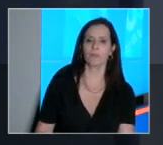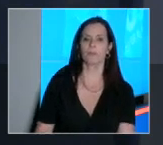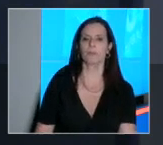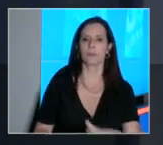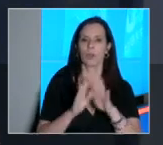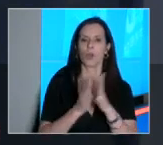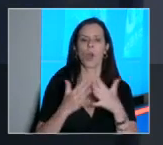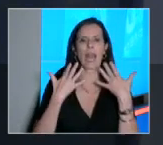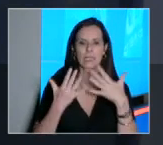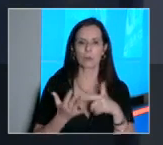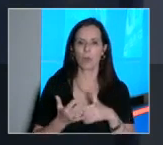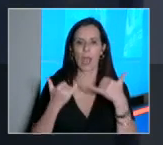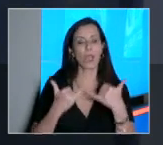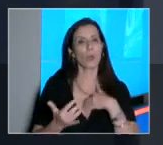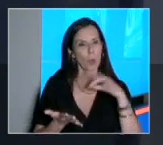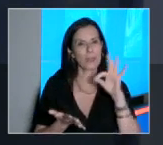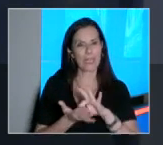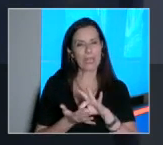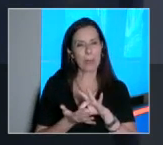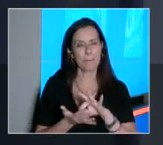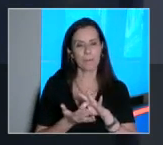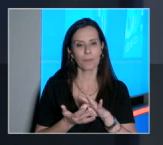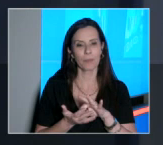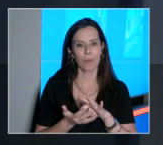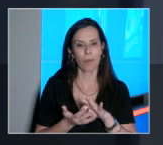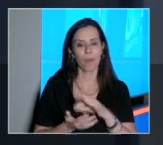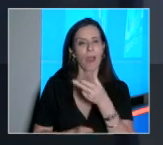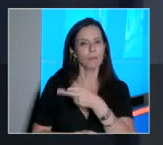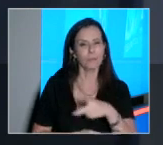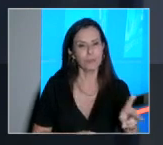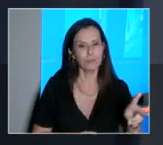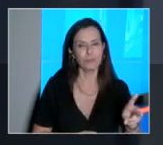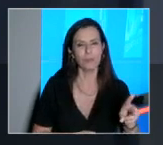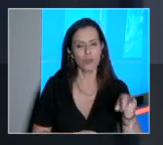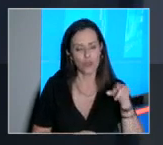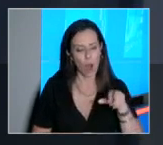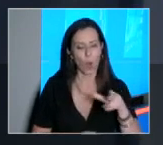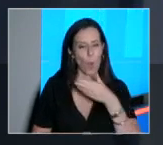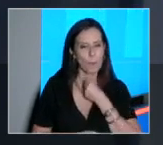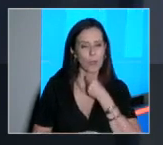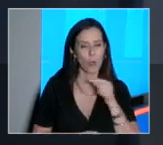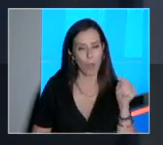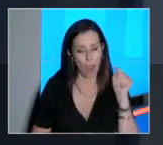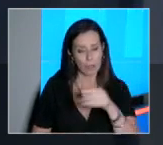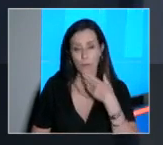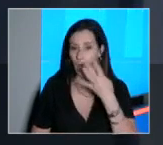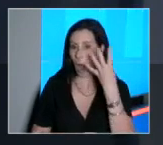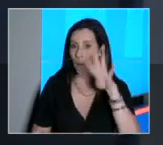כל הסיפור הזה עכשיו, היום אנחנו מציינים את נספי סודן, שאיבדנו 4,000